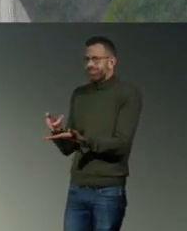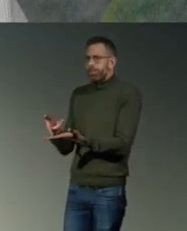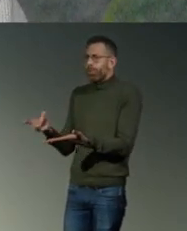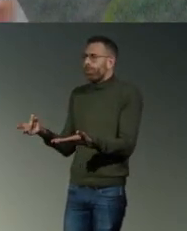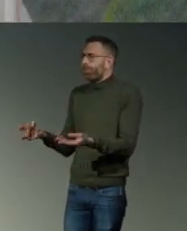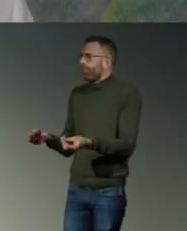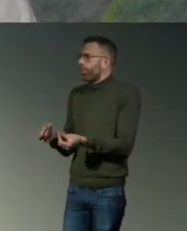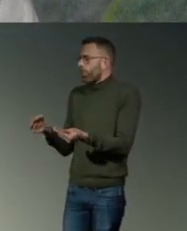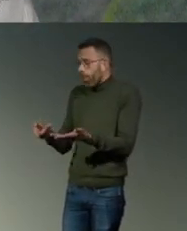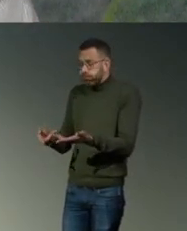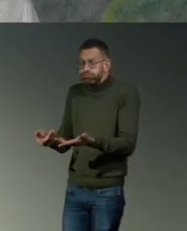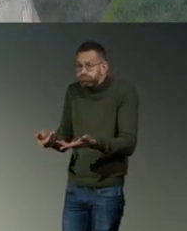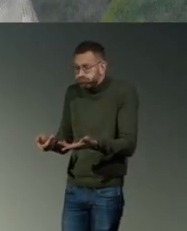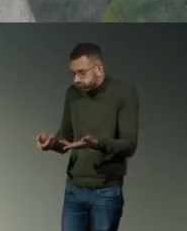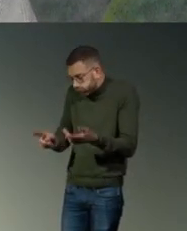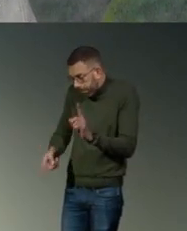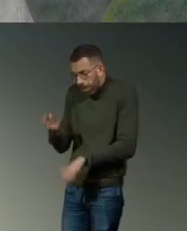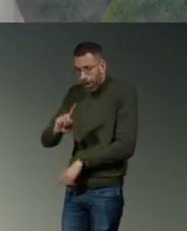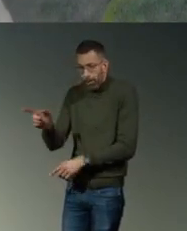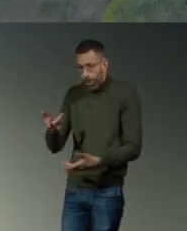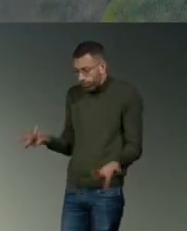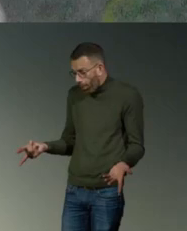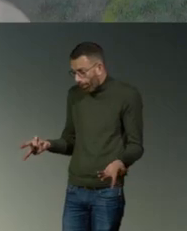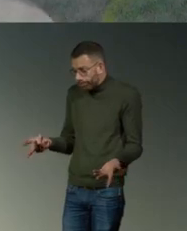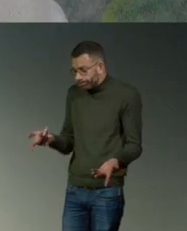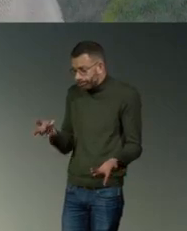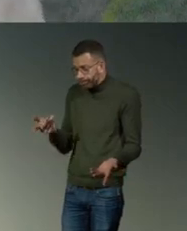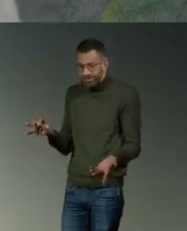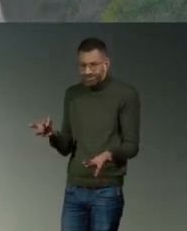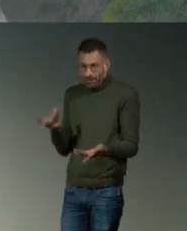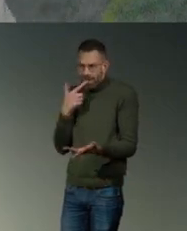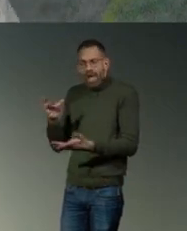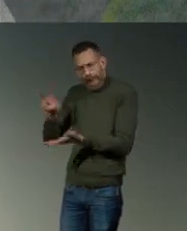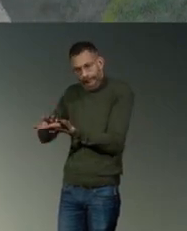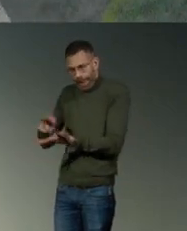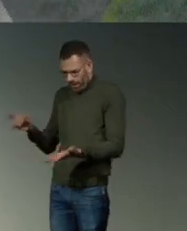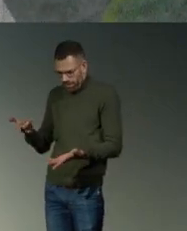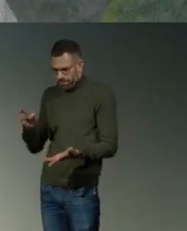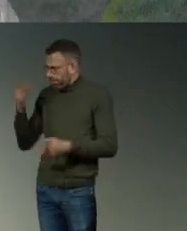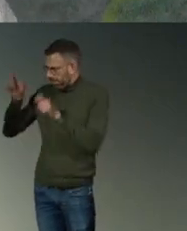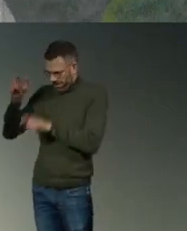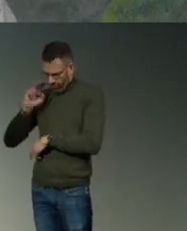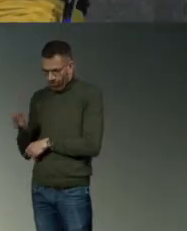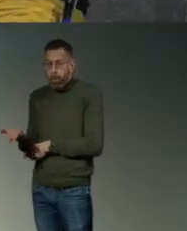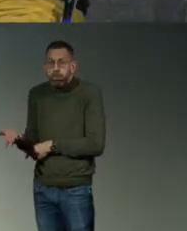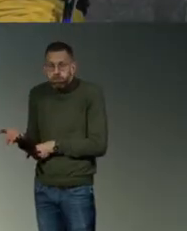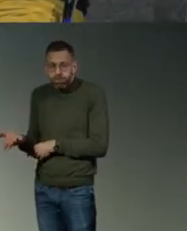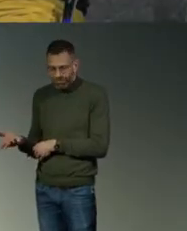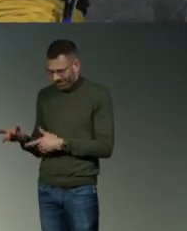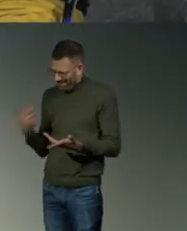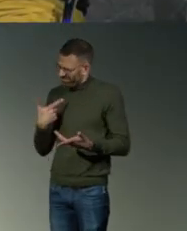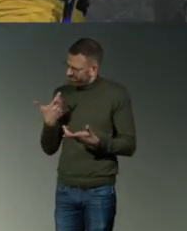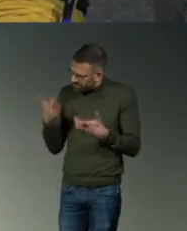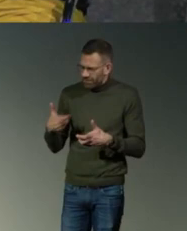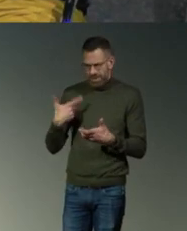quelque chose qui n'a aucune importance, comme ça s'est passé dans le réel. Donc ce n'est pas un choix qui relève